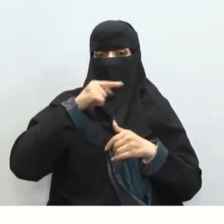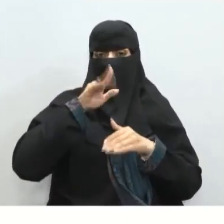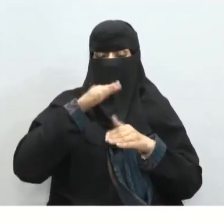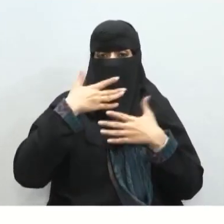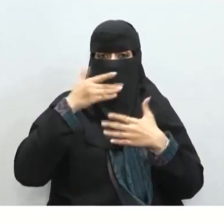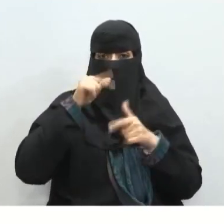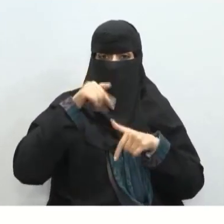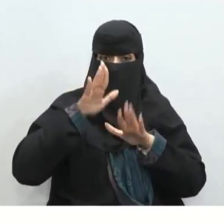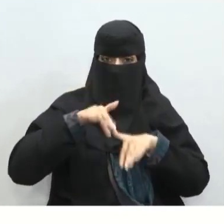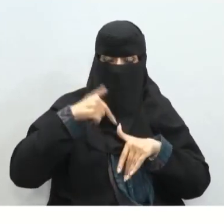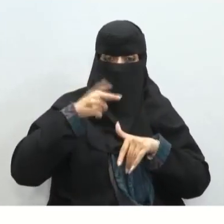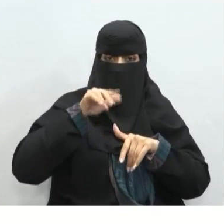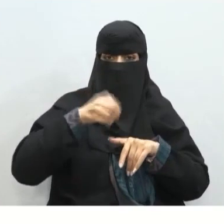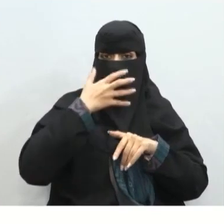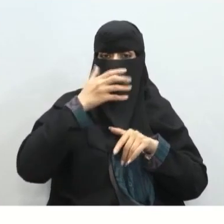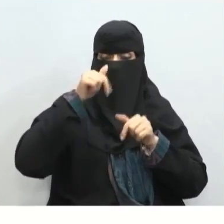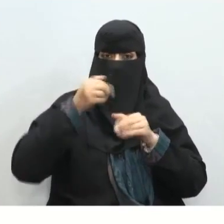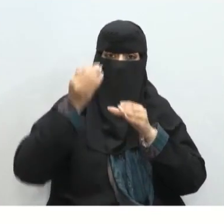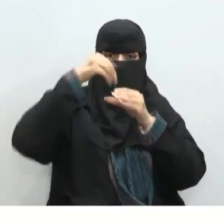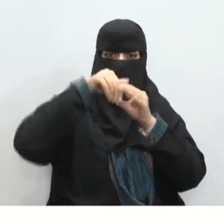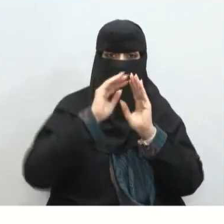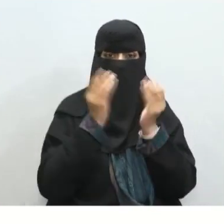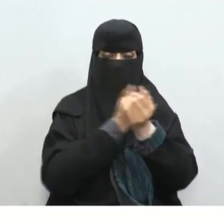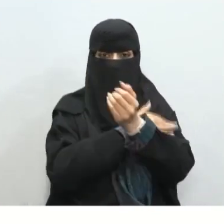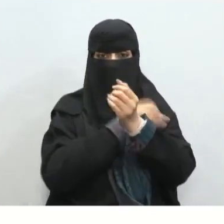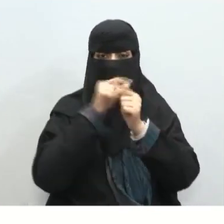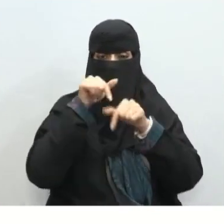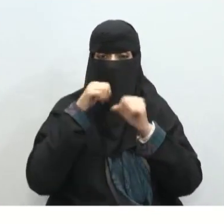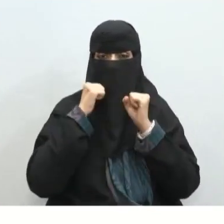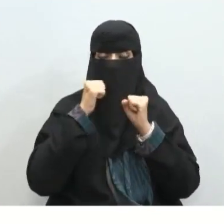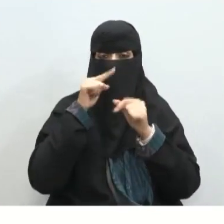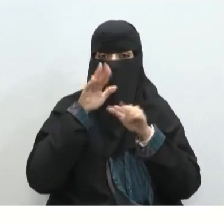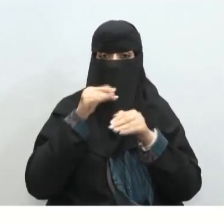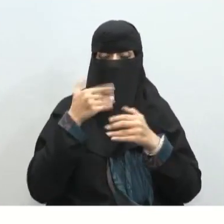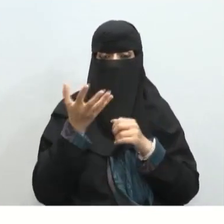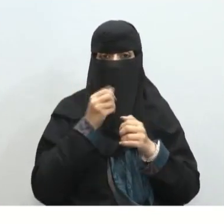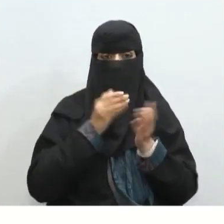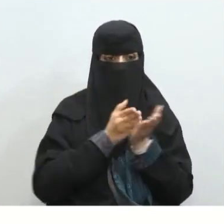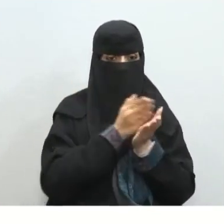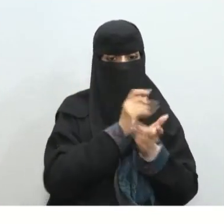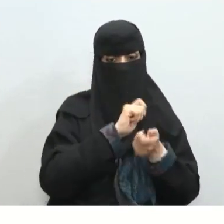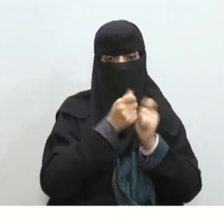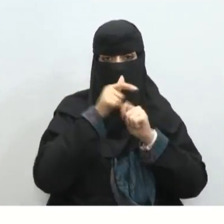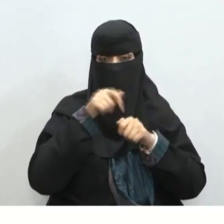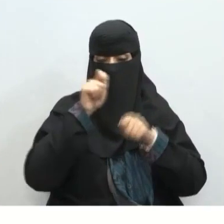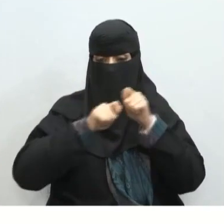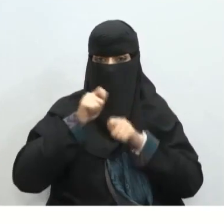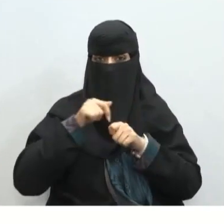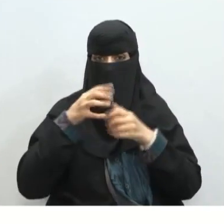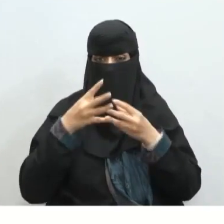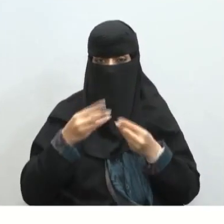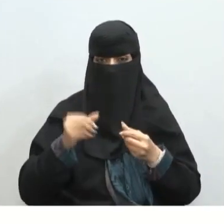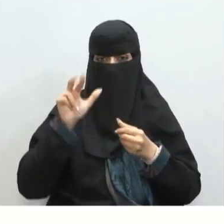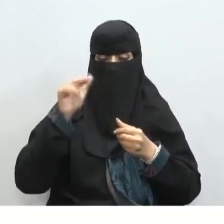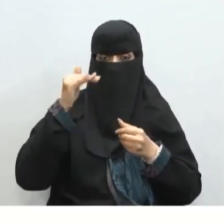هنالك او وجود الاكسجين الكافي داخل العضلات تبدا هذه العضلات باتخاذ مسارات بديله عمليه التخمر